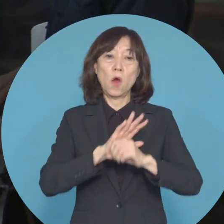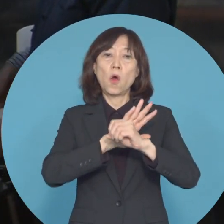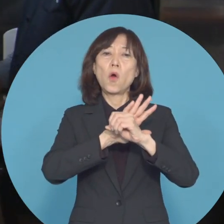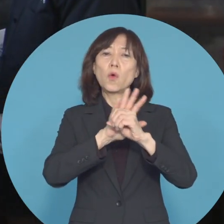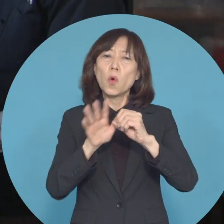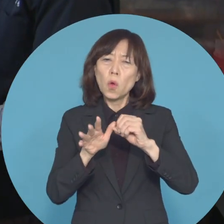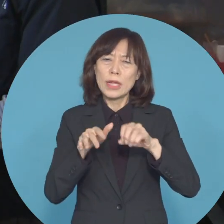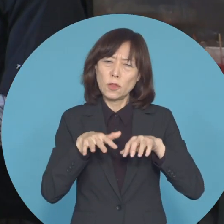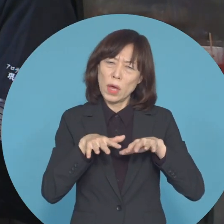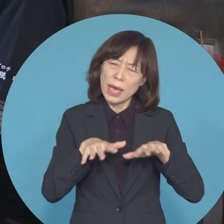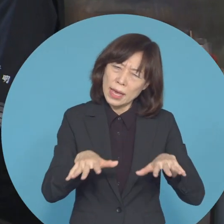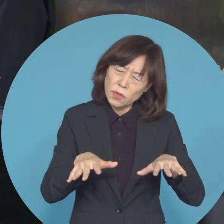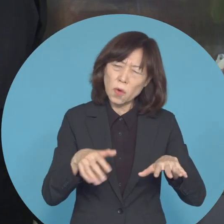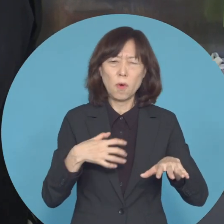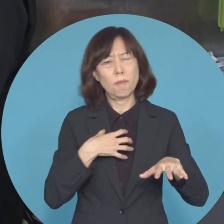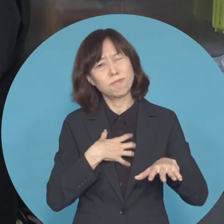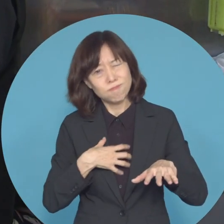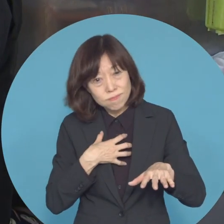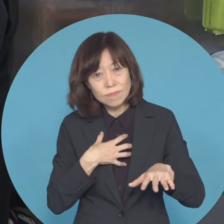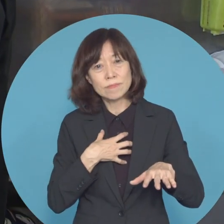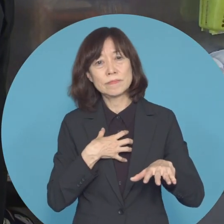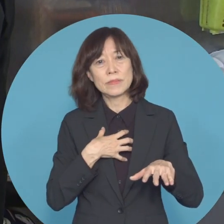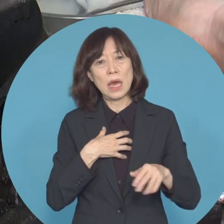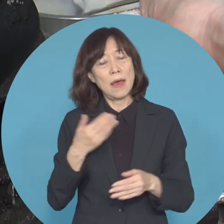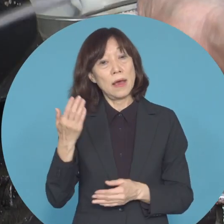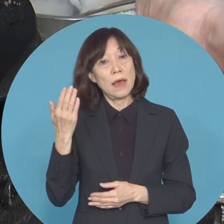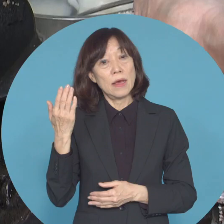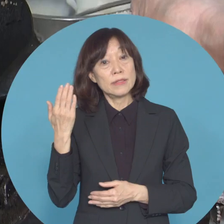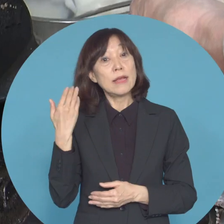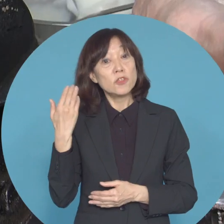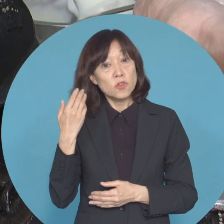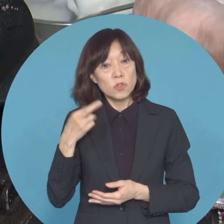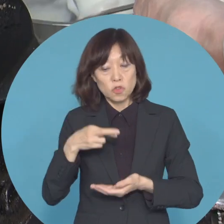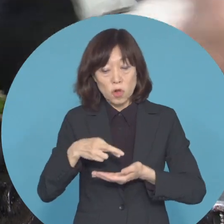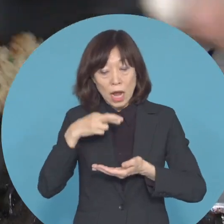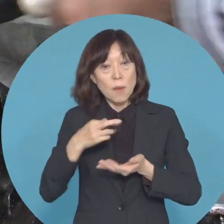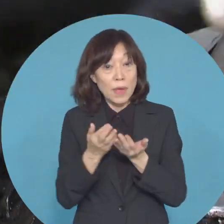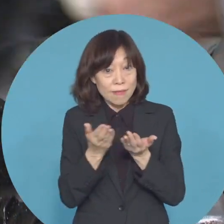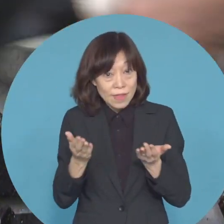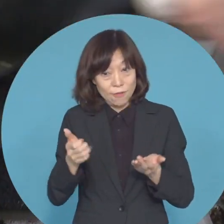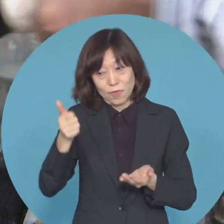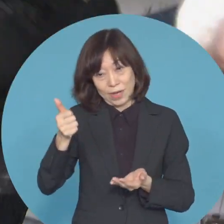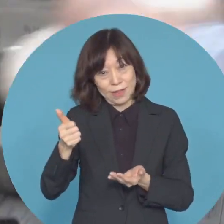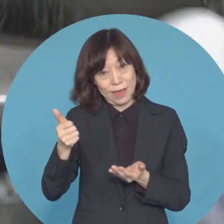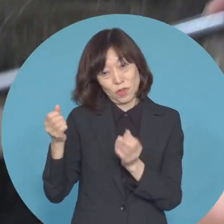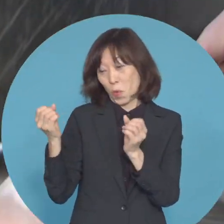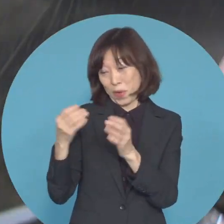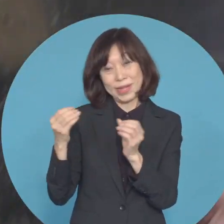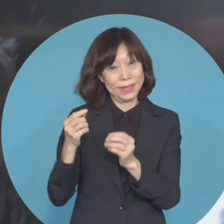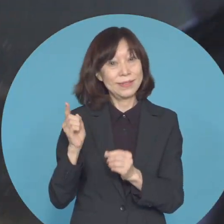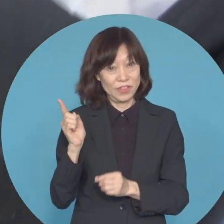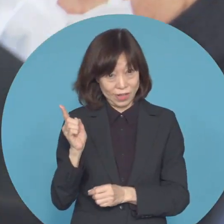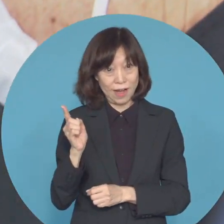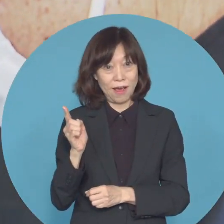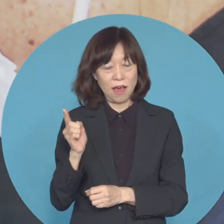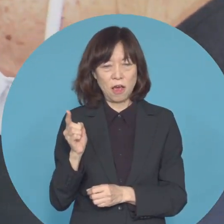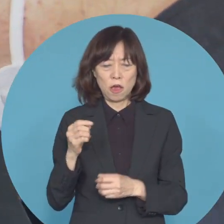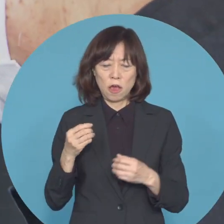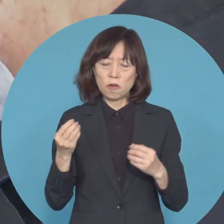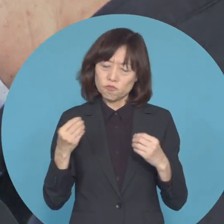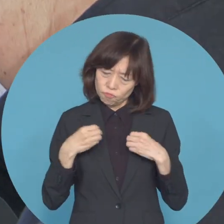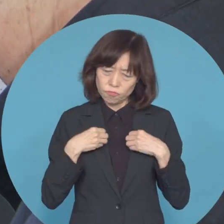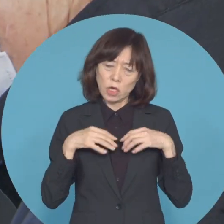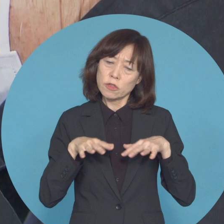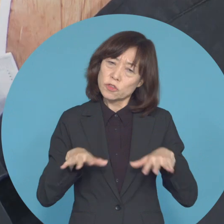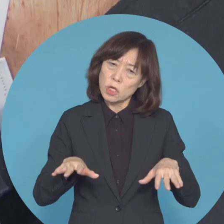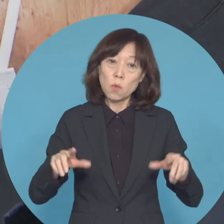コロナの影響も甚大です。先日、ラーメン店の方とお話しした時には、感